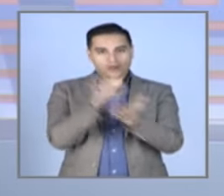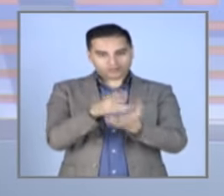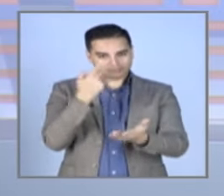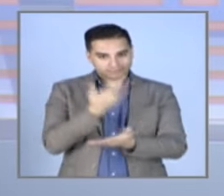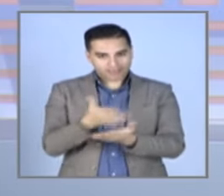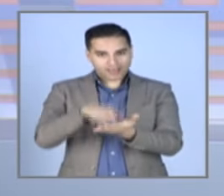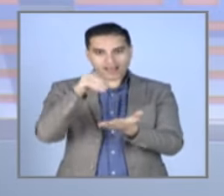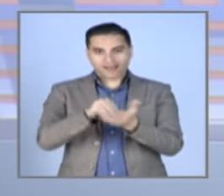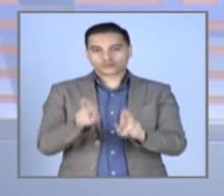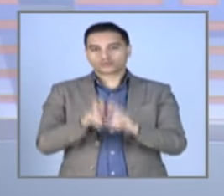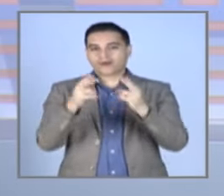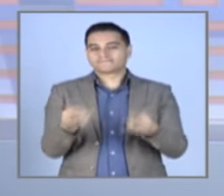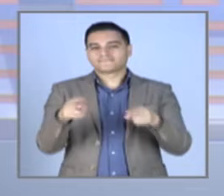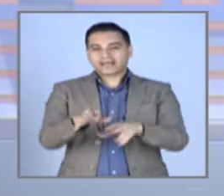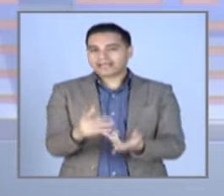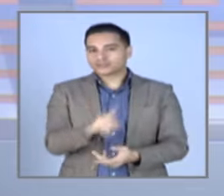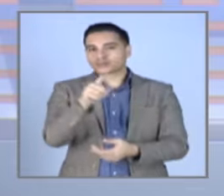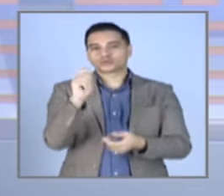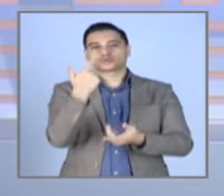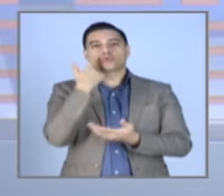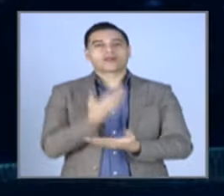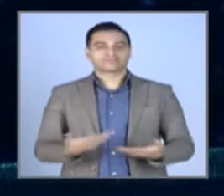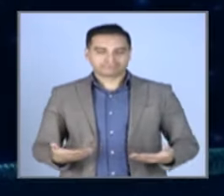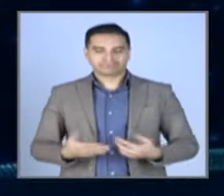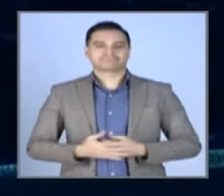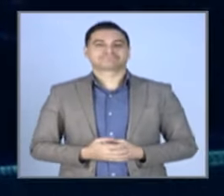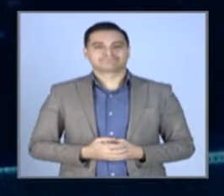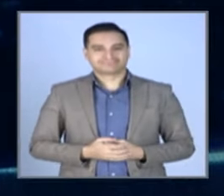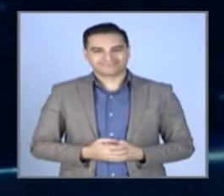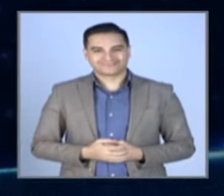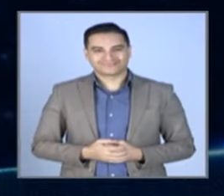وعجلة الحظ. وأول حاجة هنبتدي بيها هي سؤال السرعة.